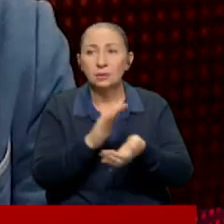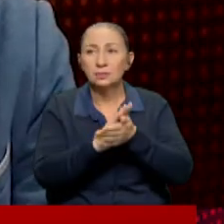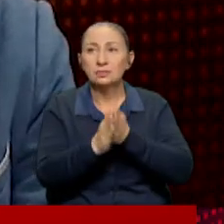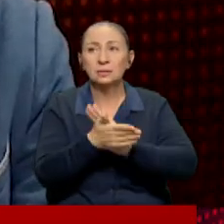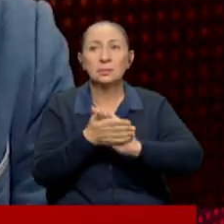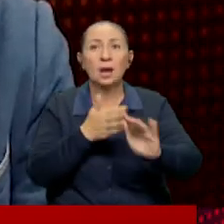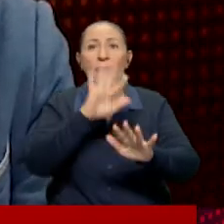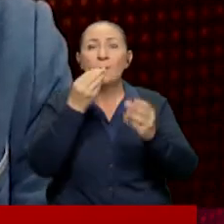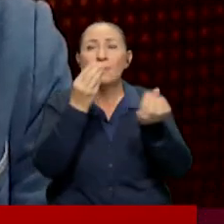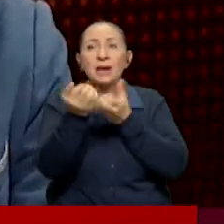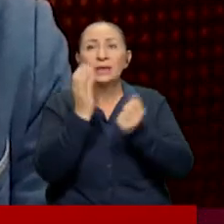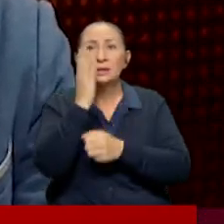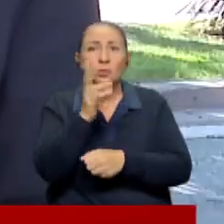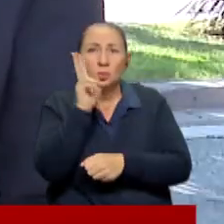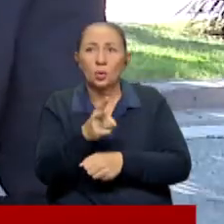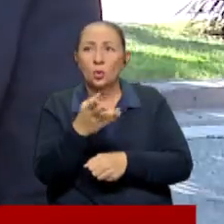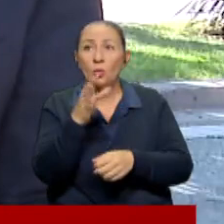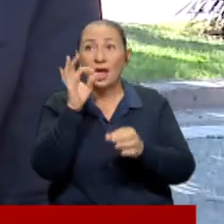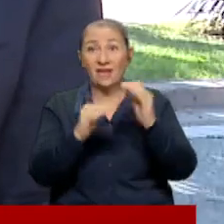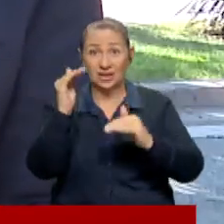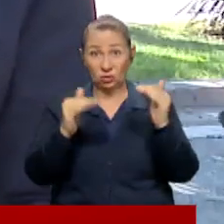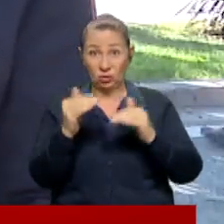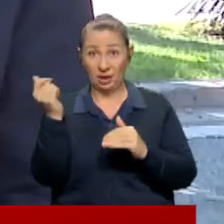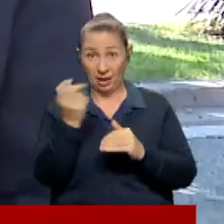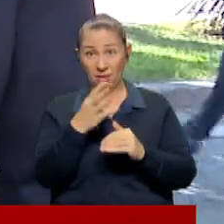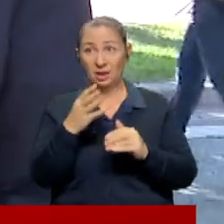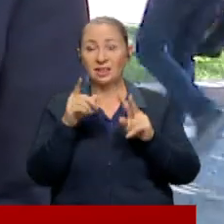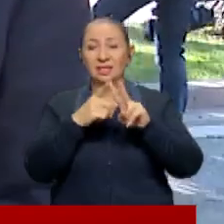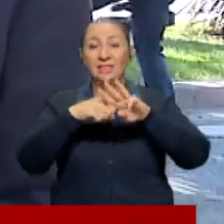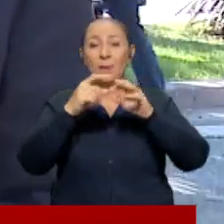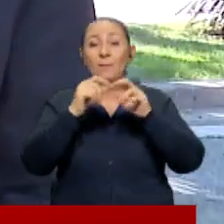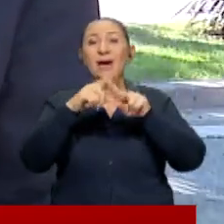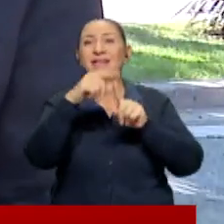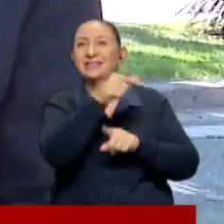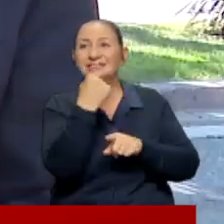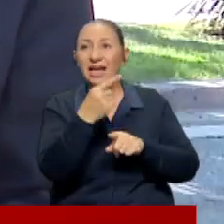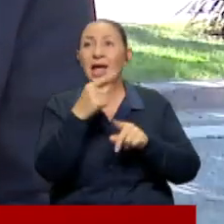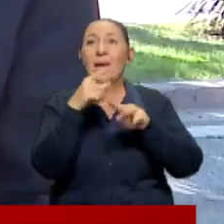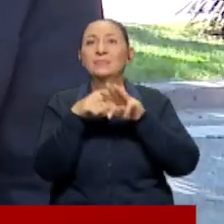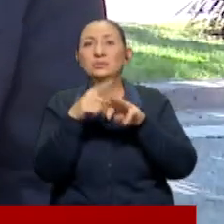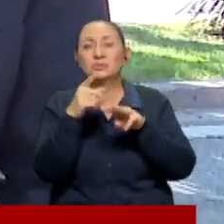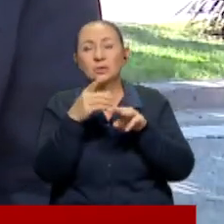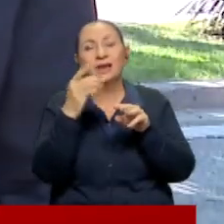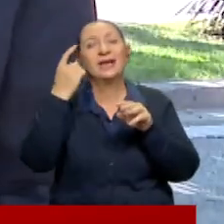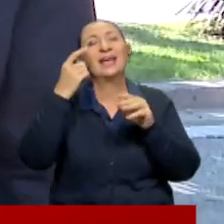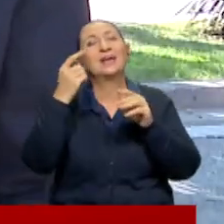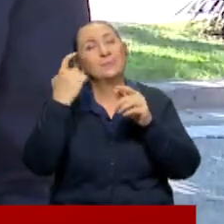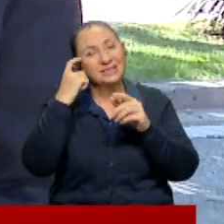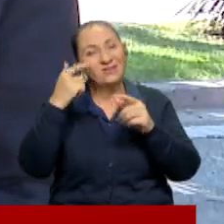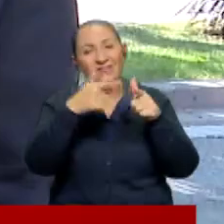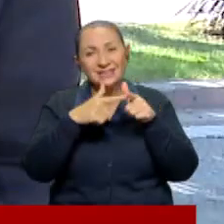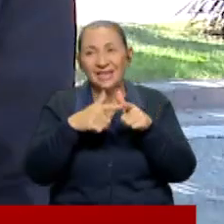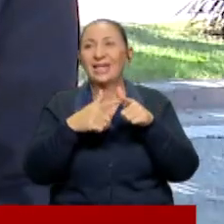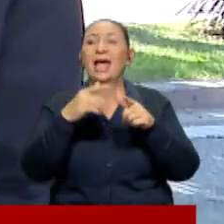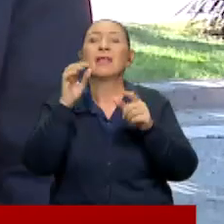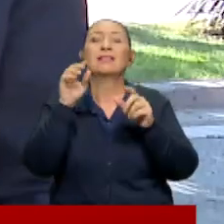her markete gittiğinde görüyor. Bu enflasyon rakamları da Nebati'nin söylediği epistemolojik heterodoks